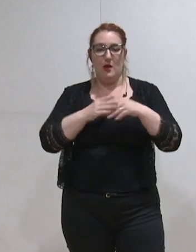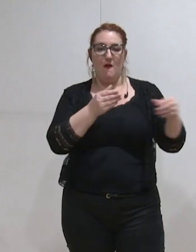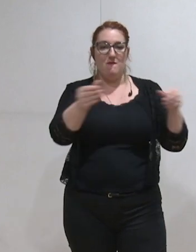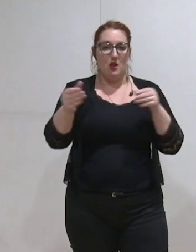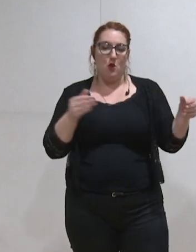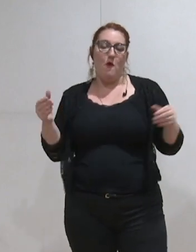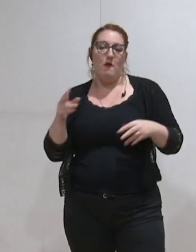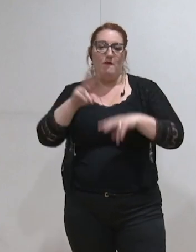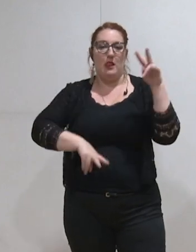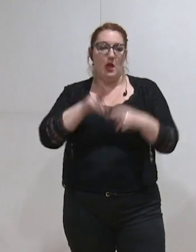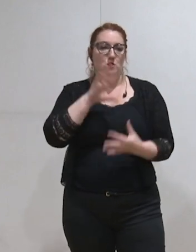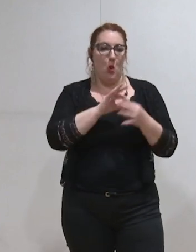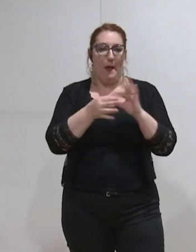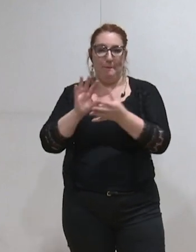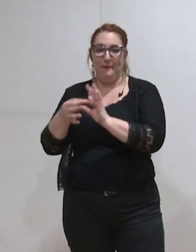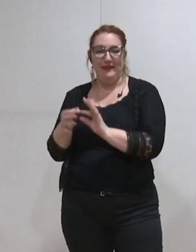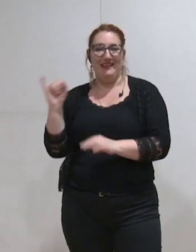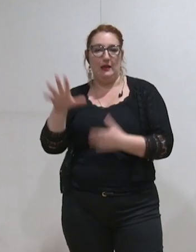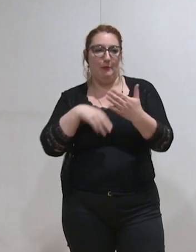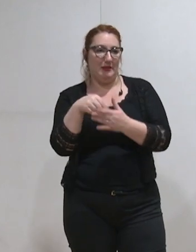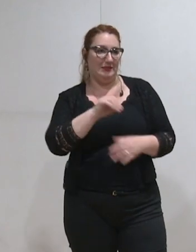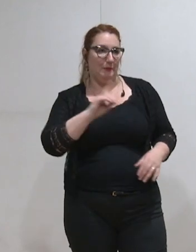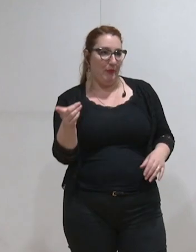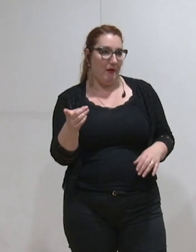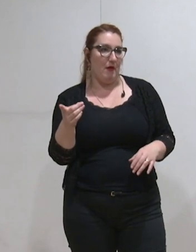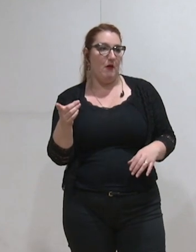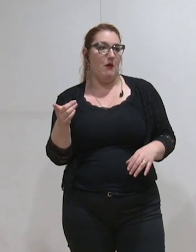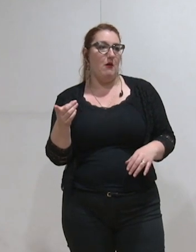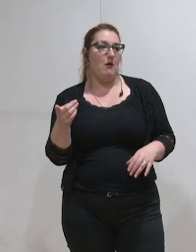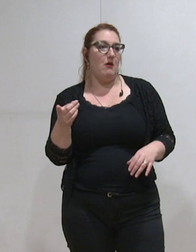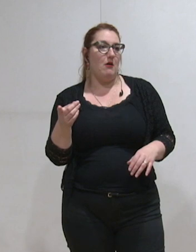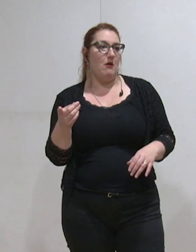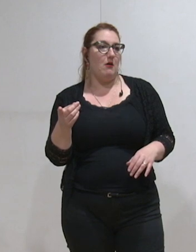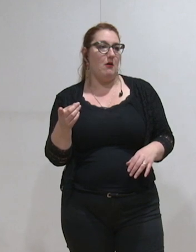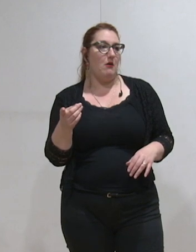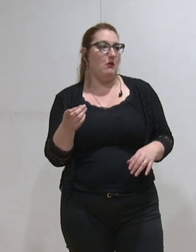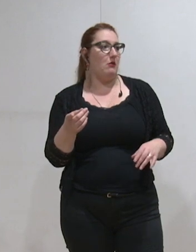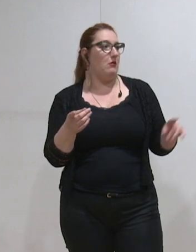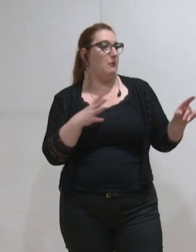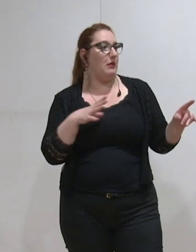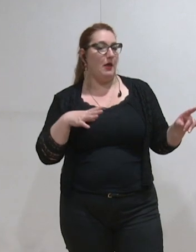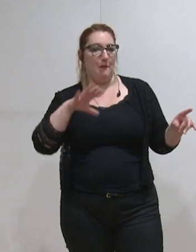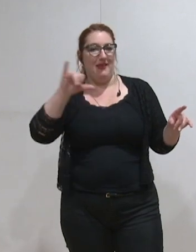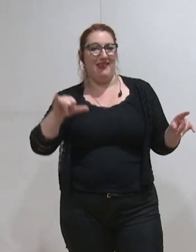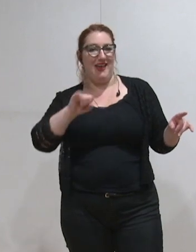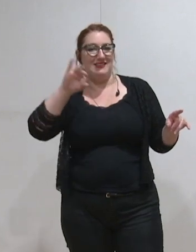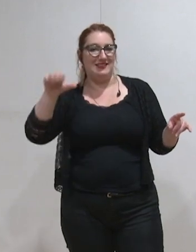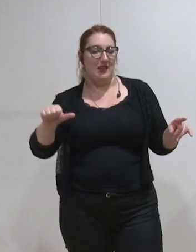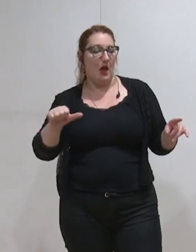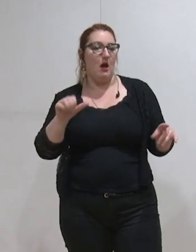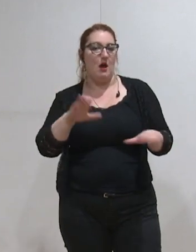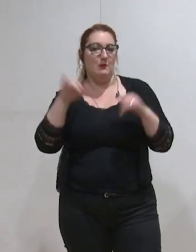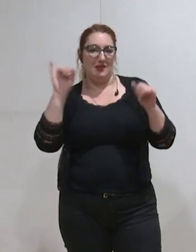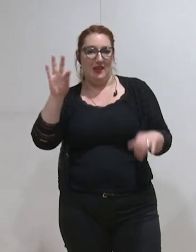olympique qui ne prend pas part au vote que Sonia Yassia qui s'abstient Front